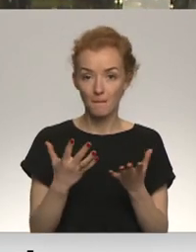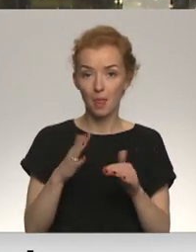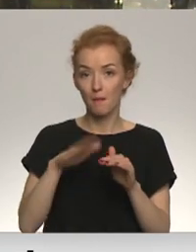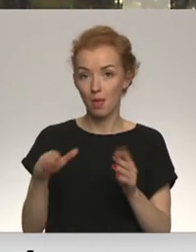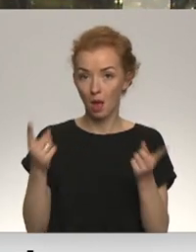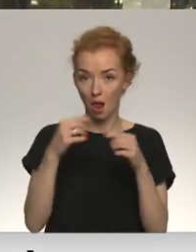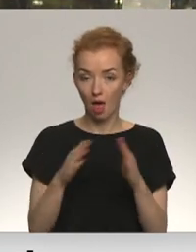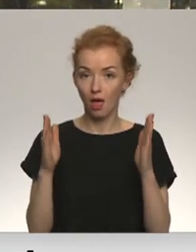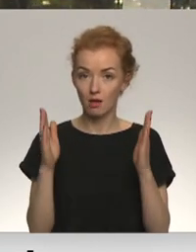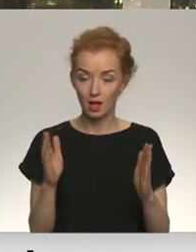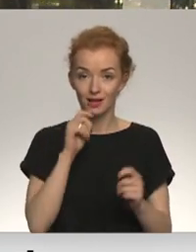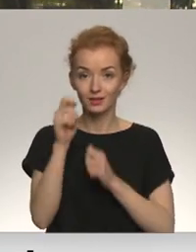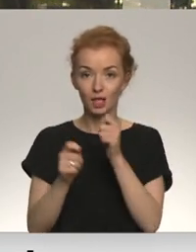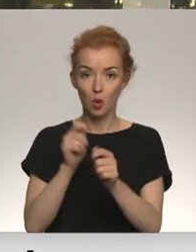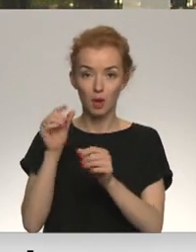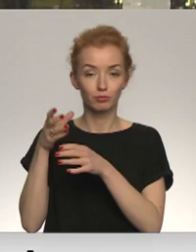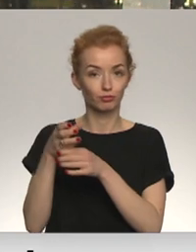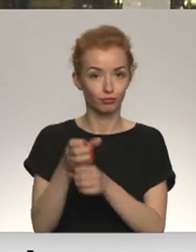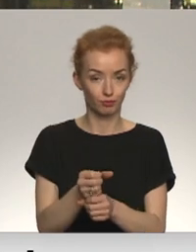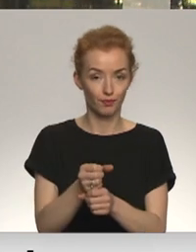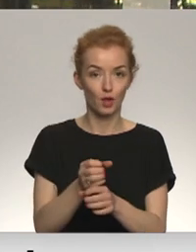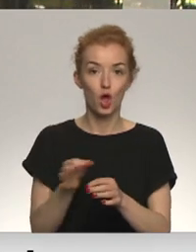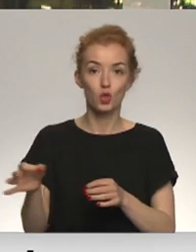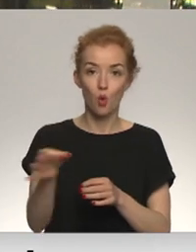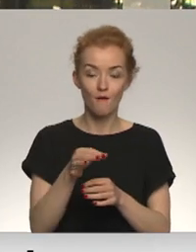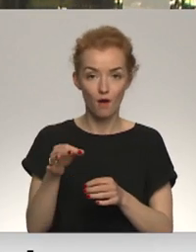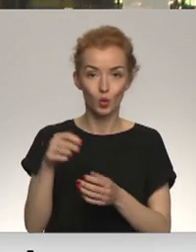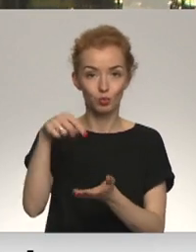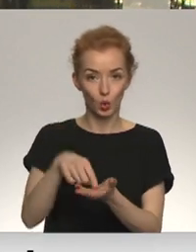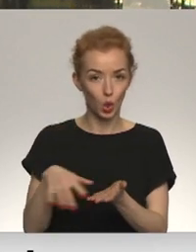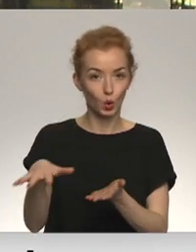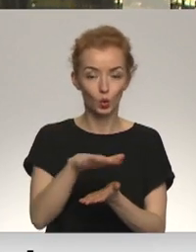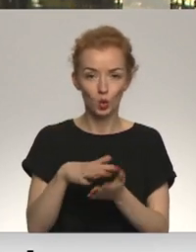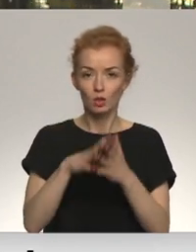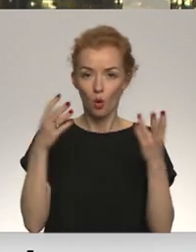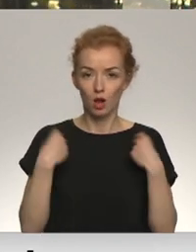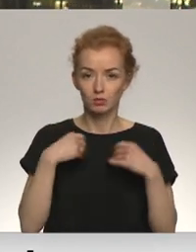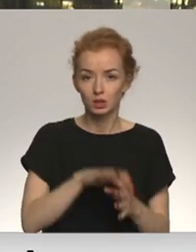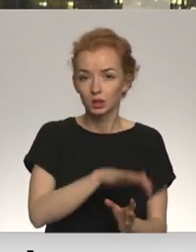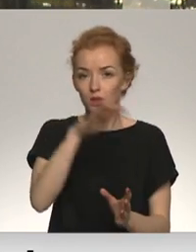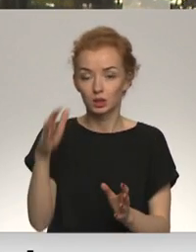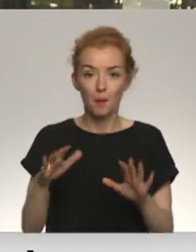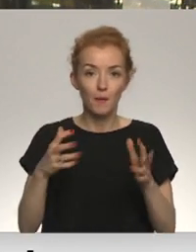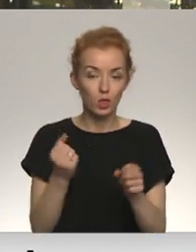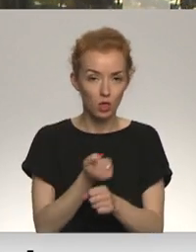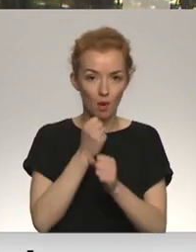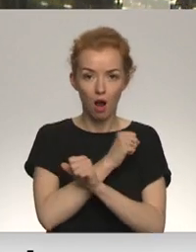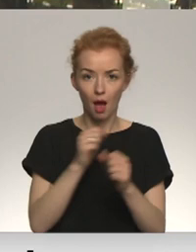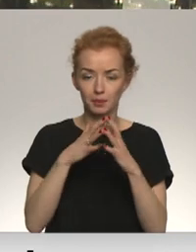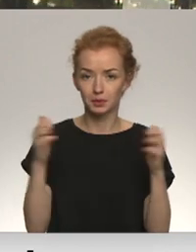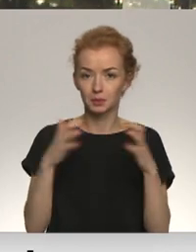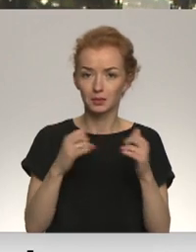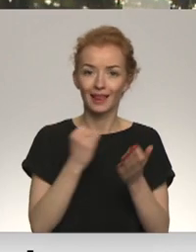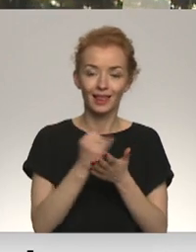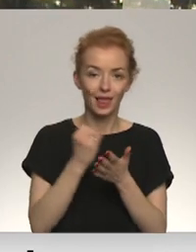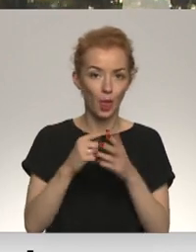pēdējā laikā ziedojuma apjoms sarūk. Novadu palīdzības punktos joprojām ir daudz apģērbu, bet strauji sarūk higiēnas preču